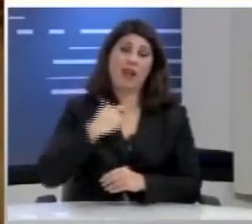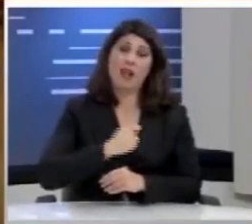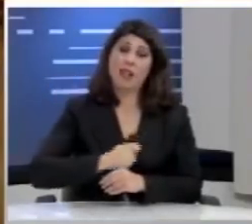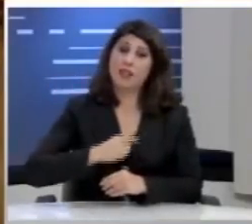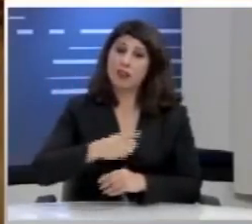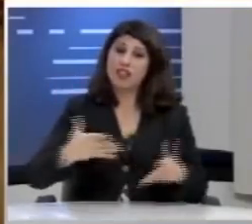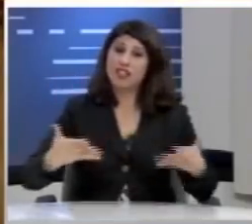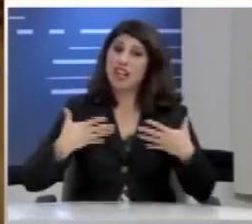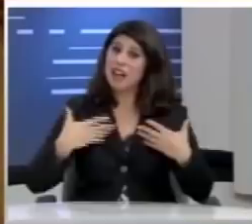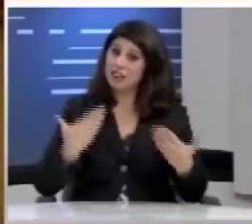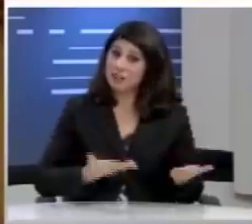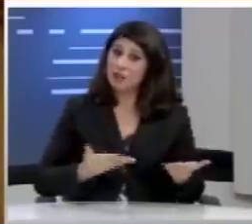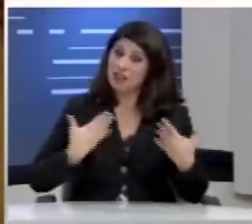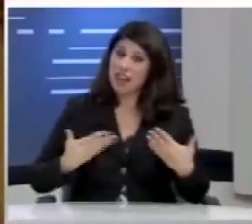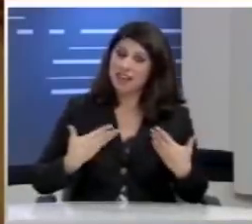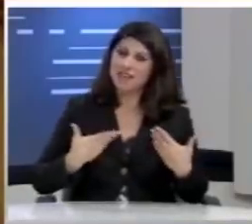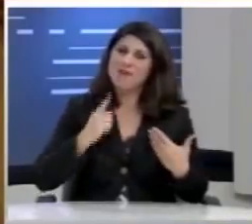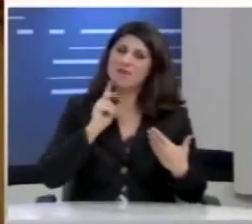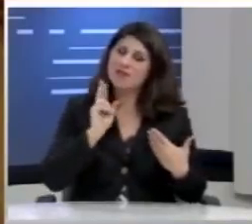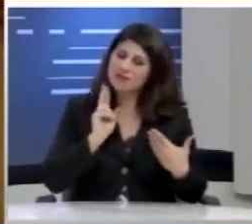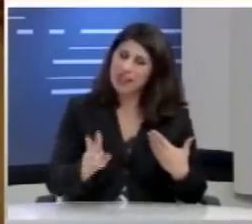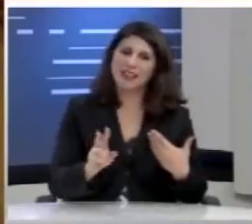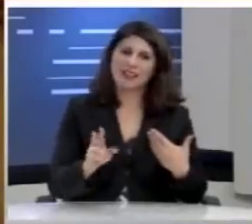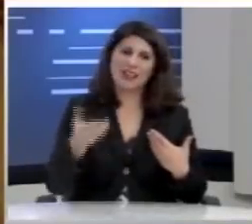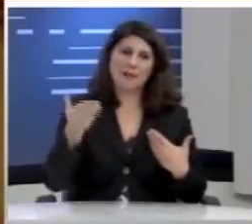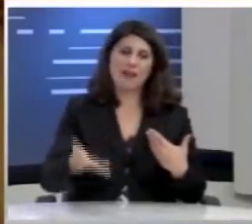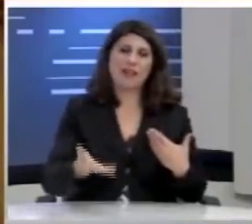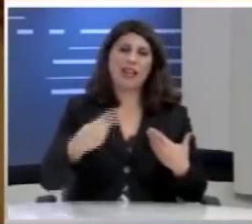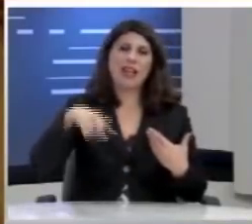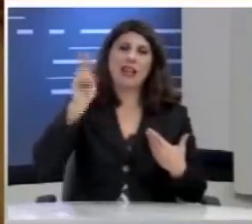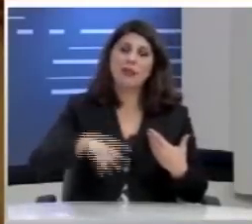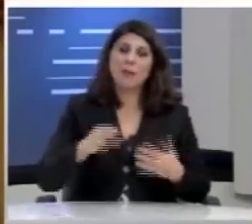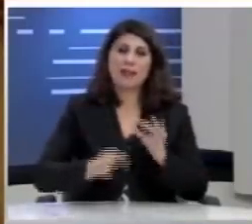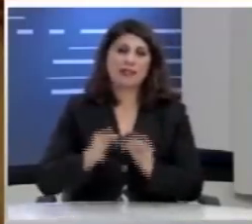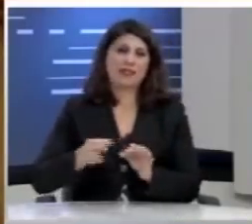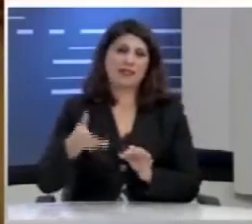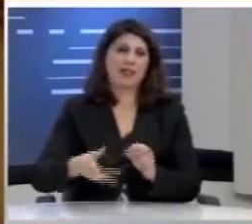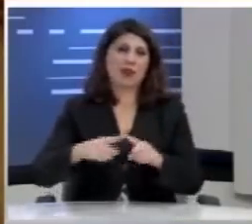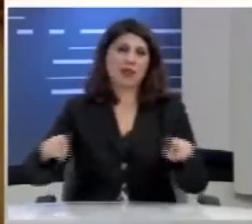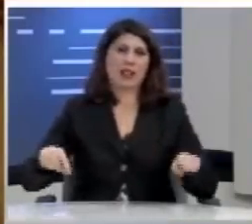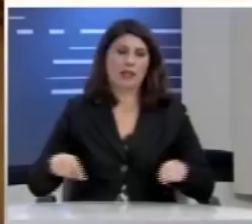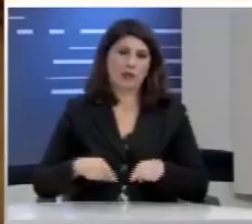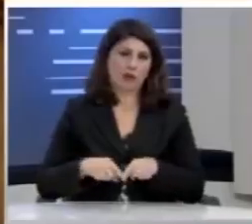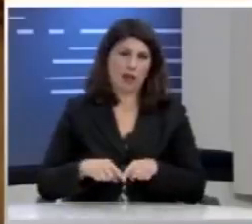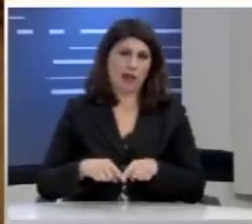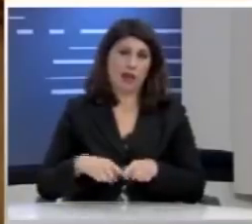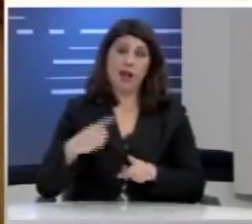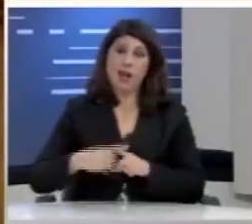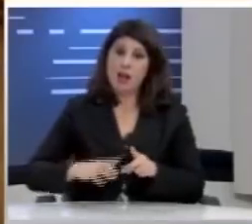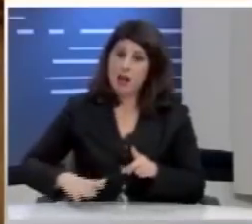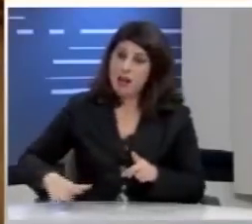ότι καμαρώνετε κιόλας γι' αυτό, όπως φάνηκε από αυτή τη διήμερη συζήτηση εδώ μέσα. Ο ελληνικός λαός